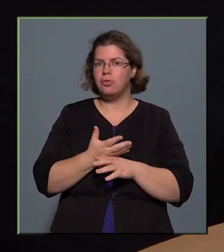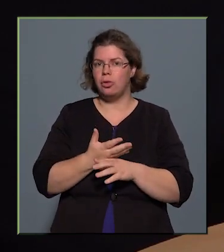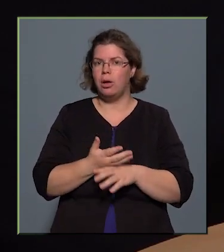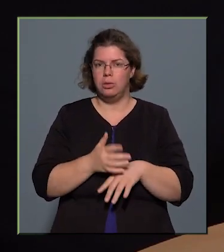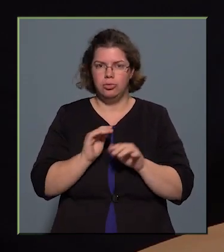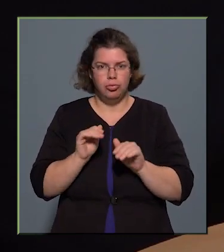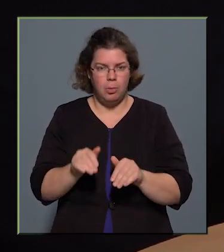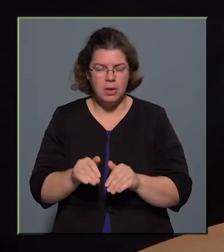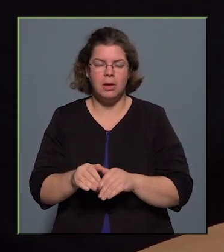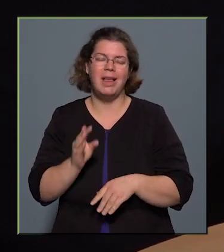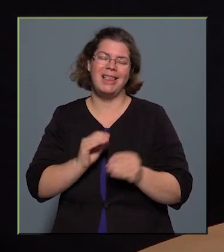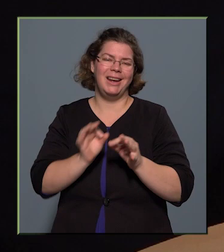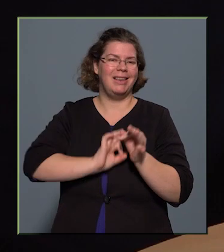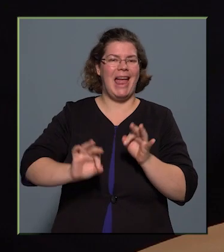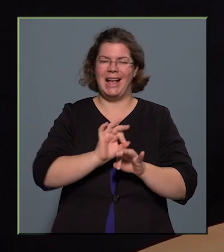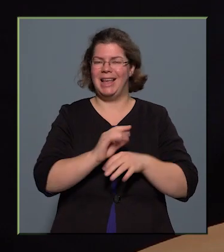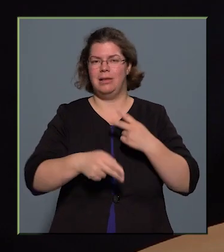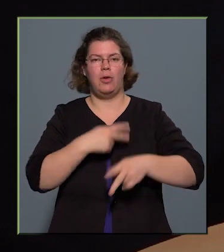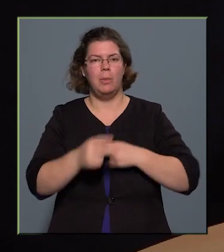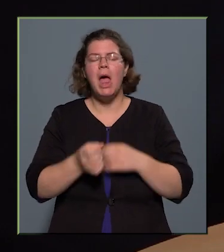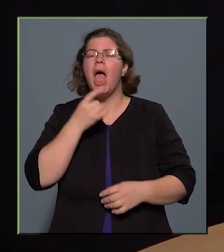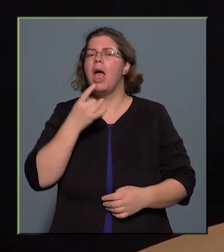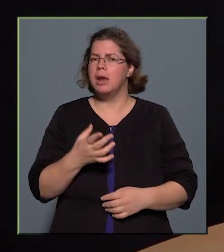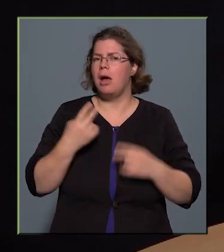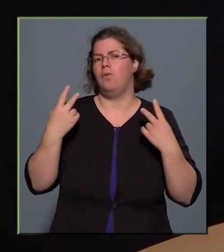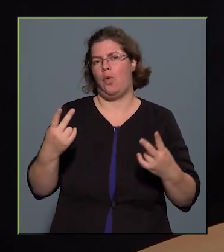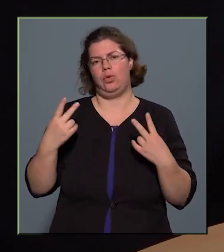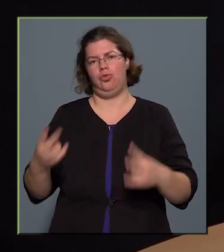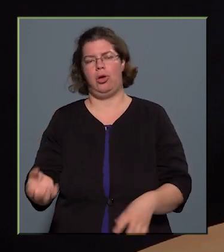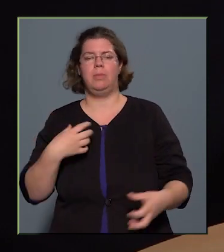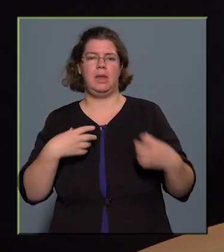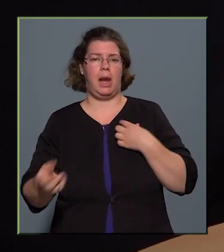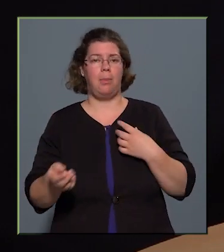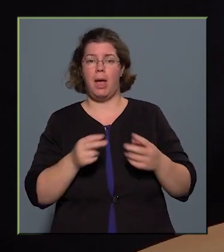támaszkodni, az egész folyamatban egyre fontosabb szerepet tölt be a